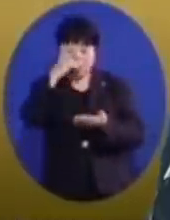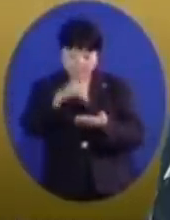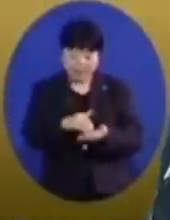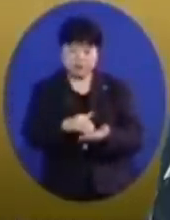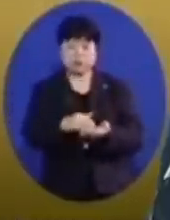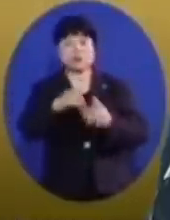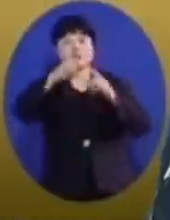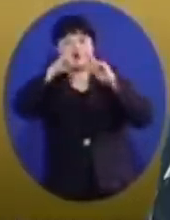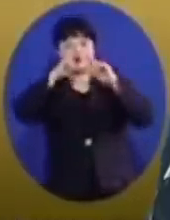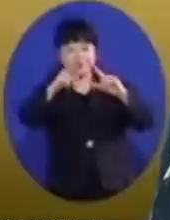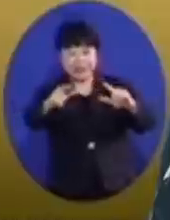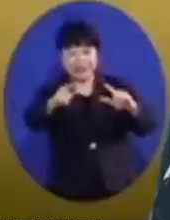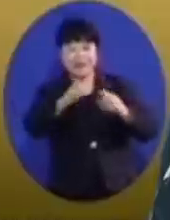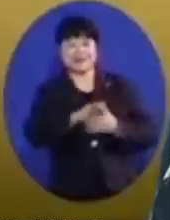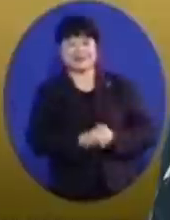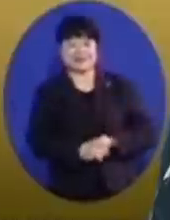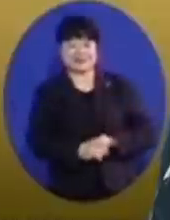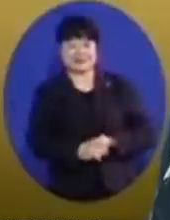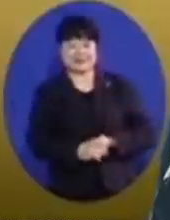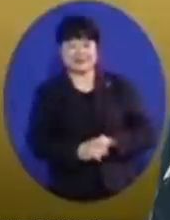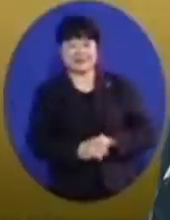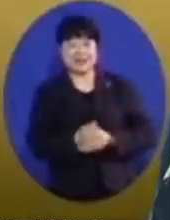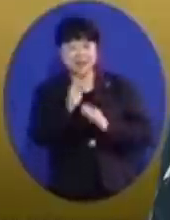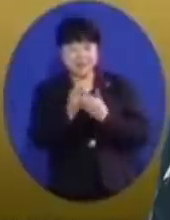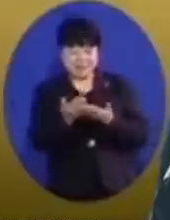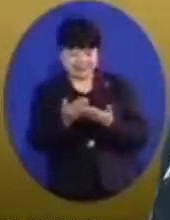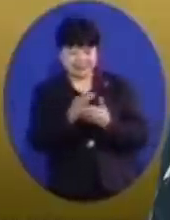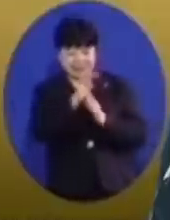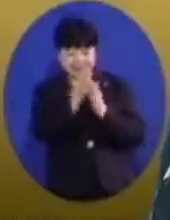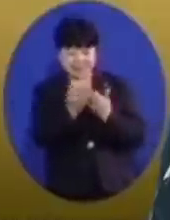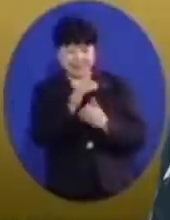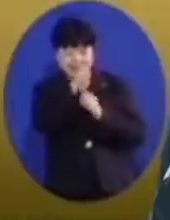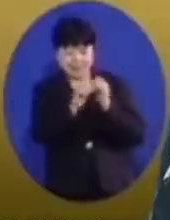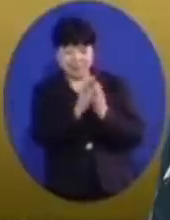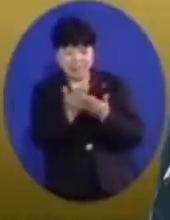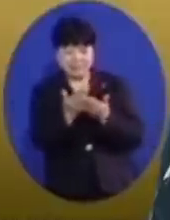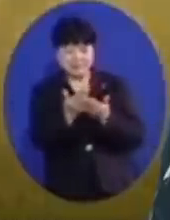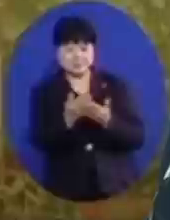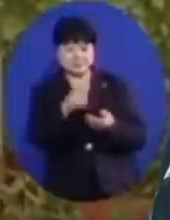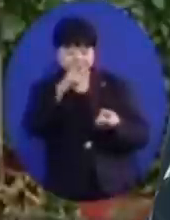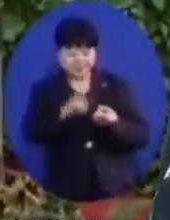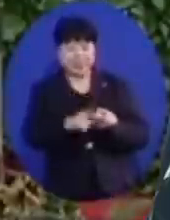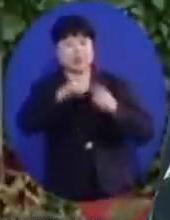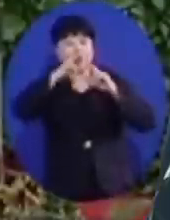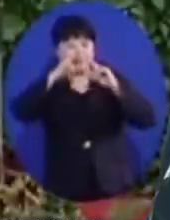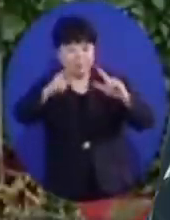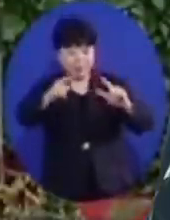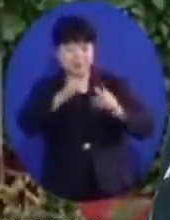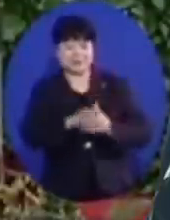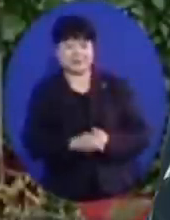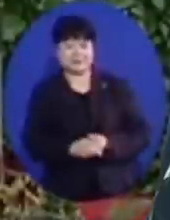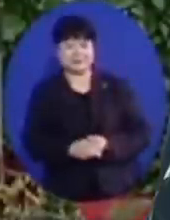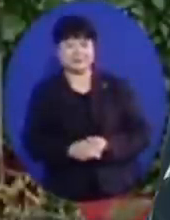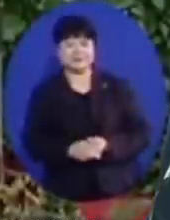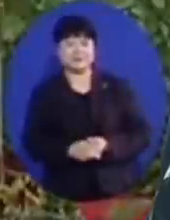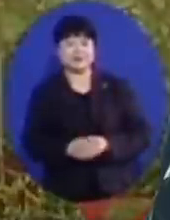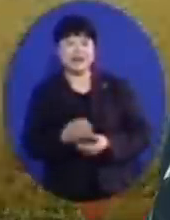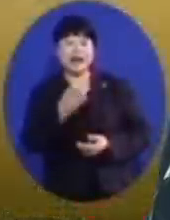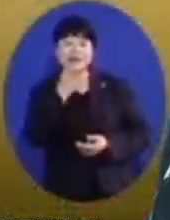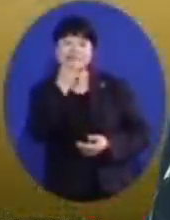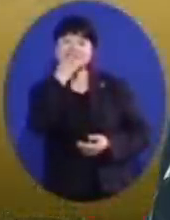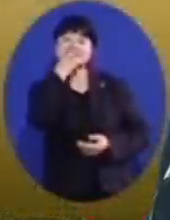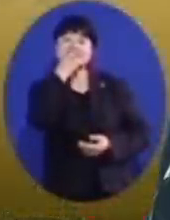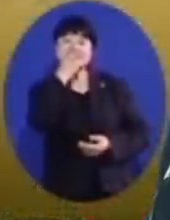삼아서 있다고 강조했습니다 성경에 입각한 나라를 세웠습니다 링크는 언제나